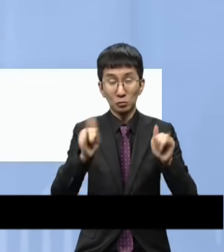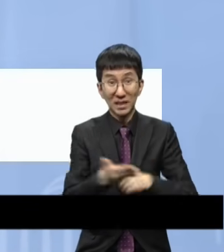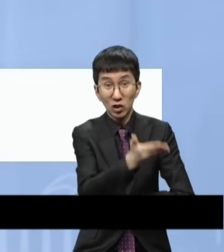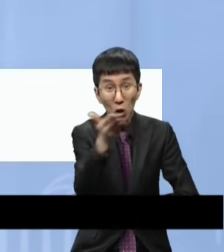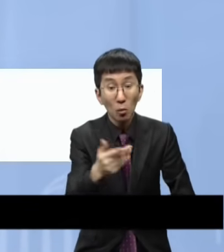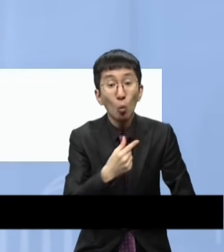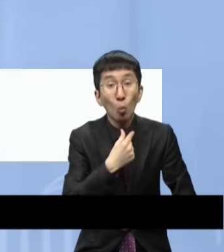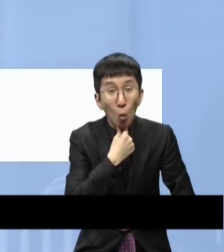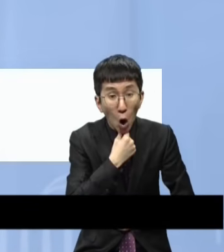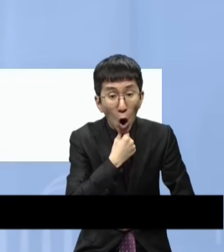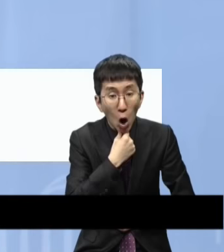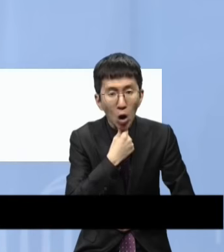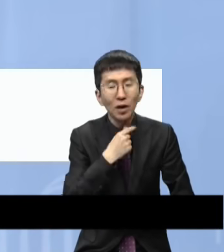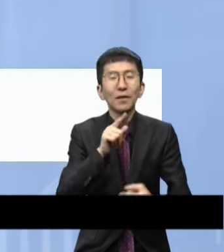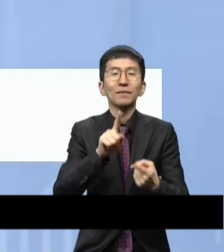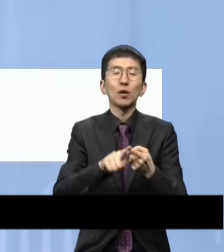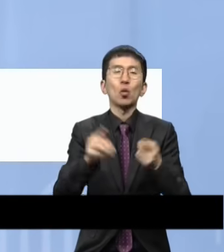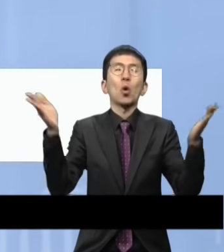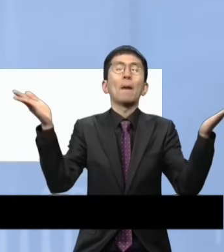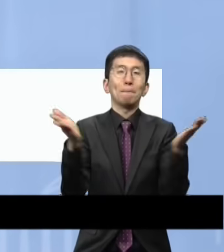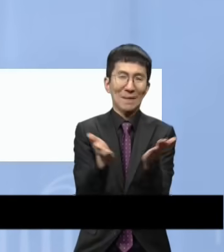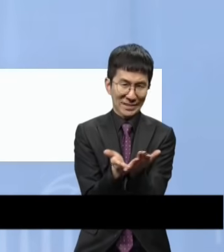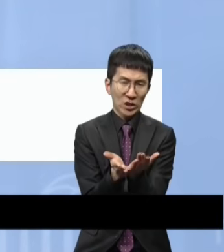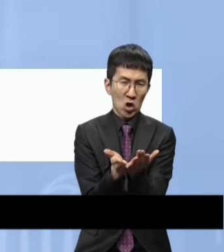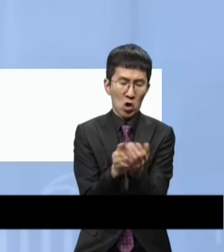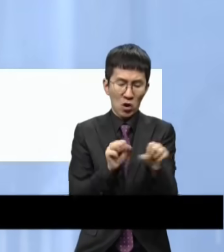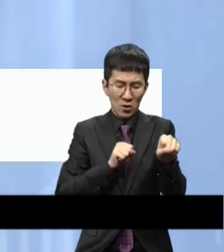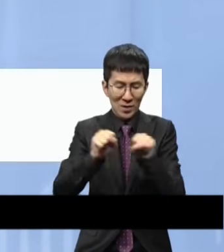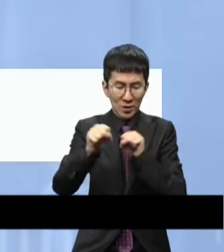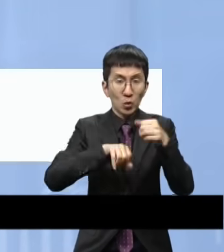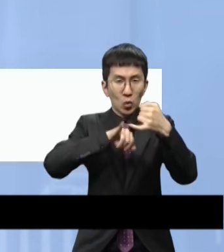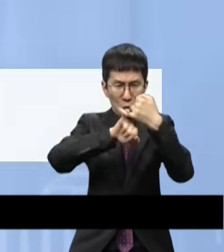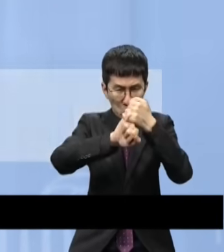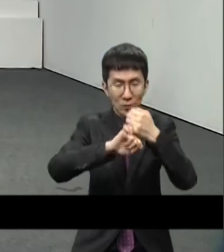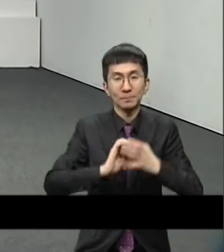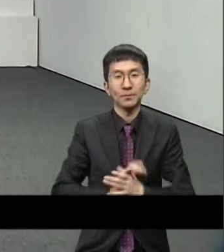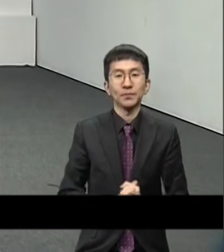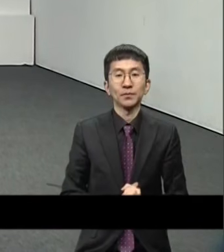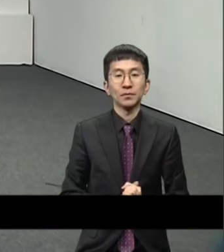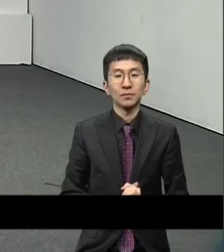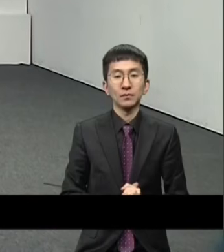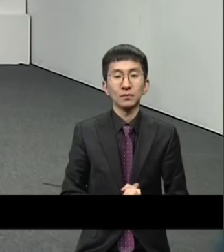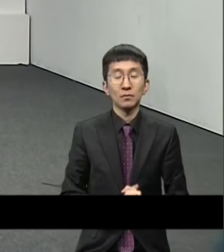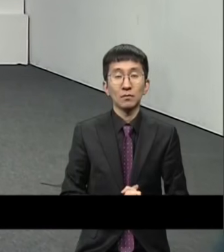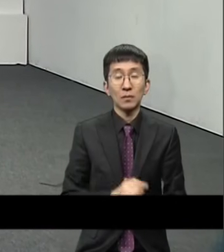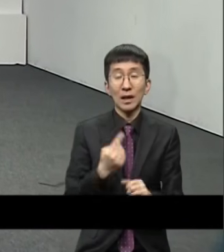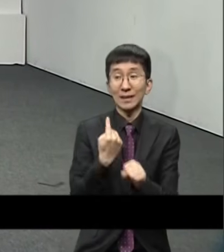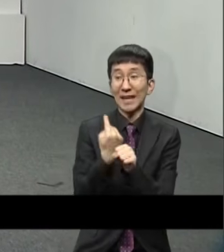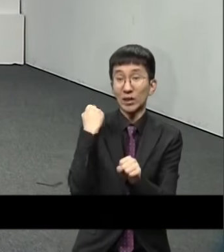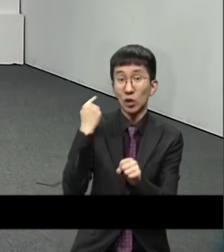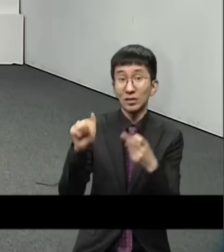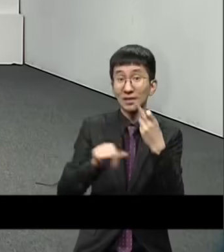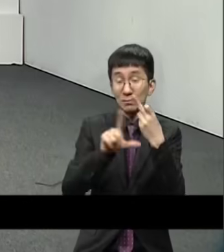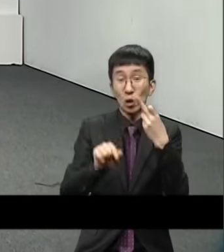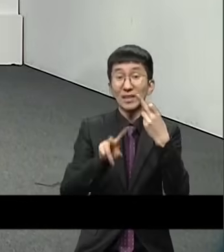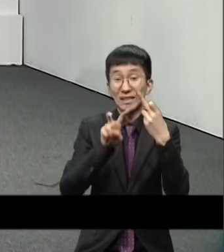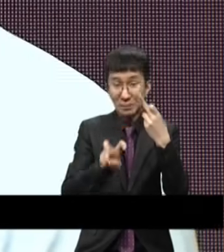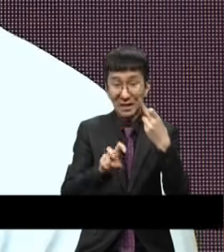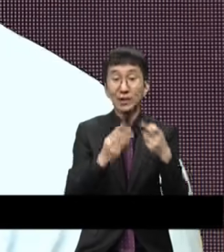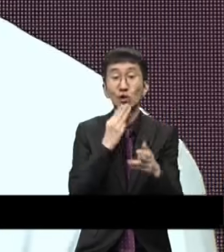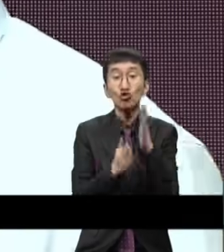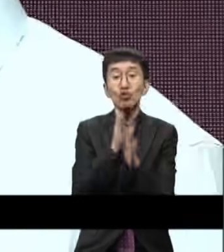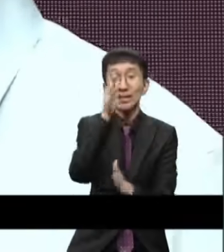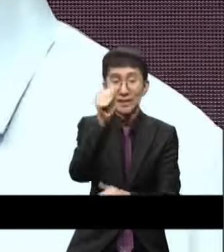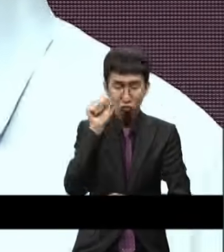국민께서 바라시는 정권교체의 교두보를 함께 놓아가겠습니다. 지난해 12월 20일 서울시장